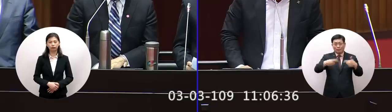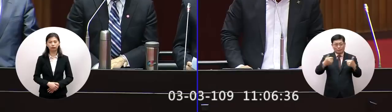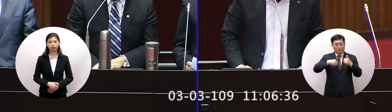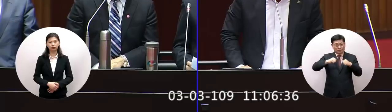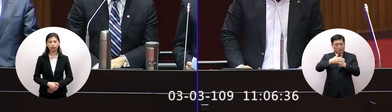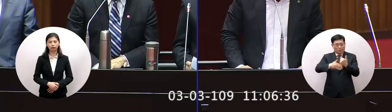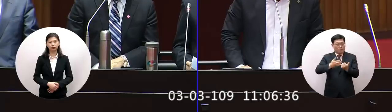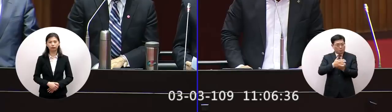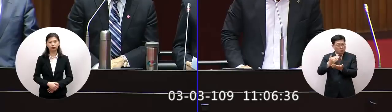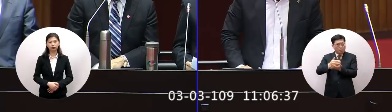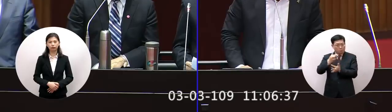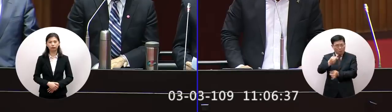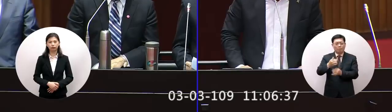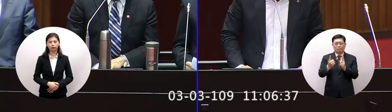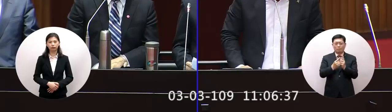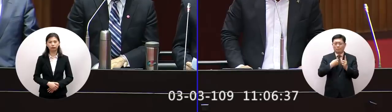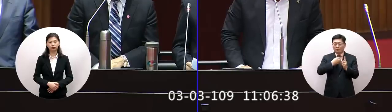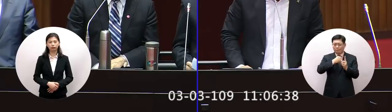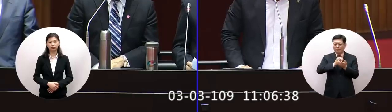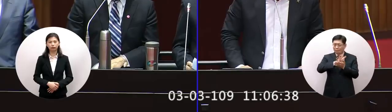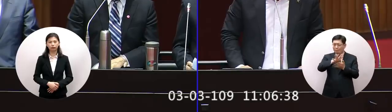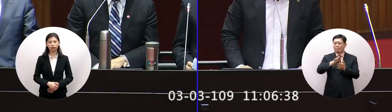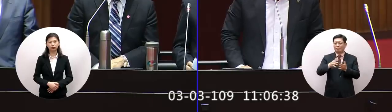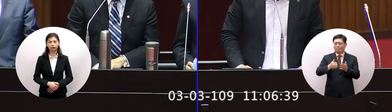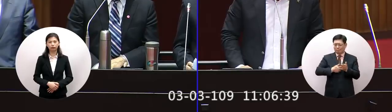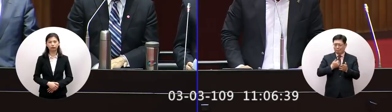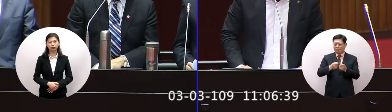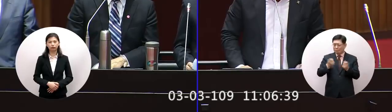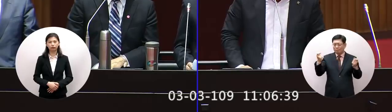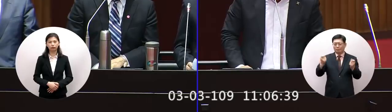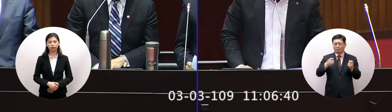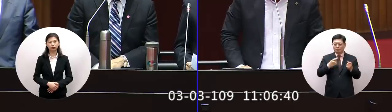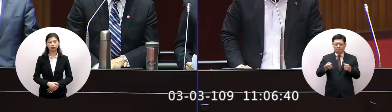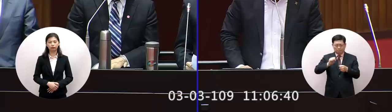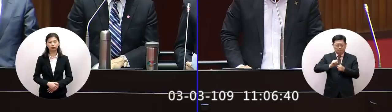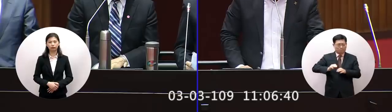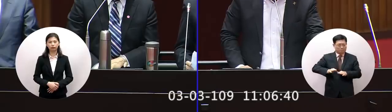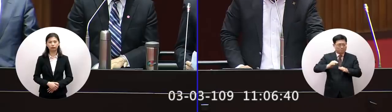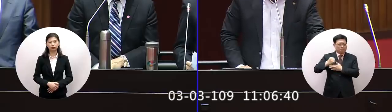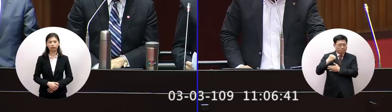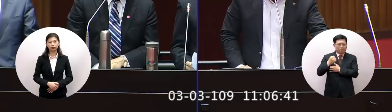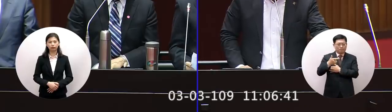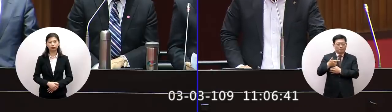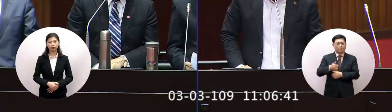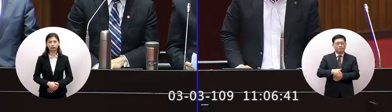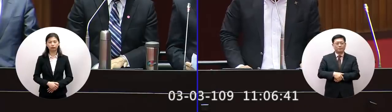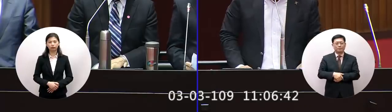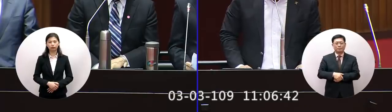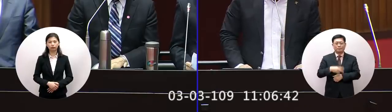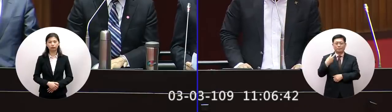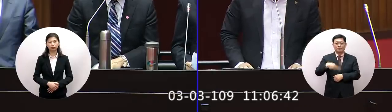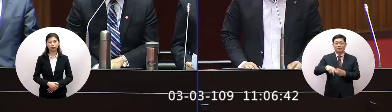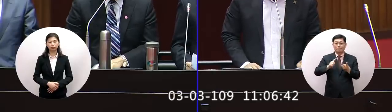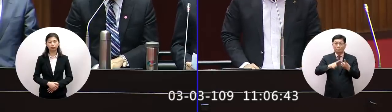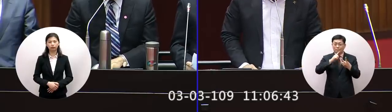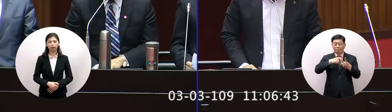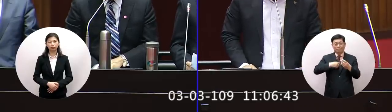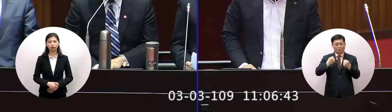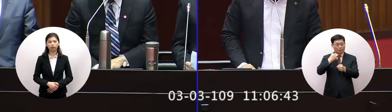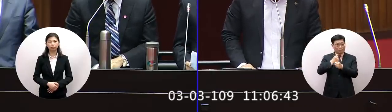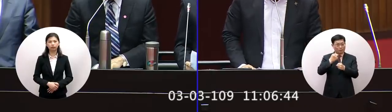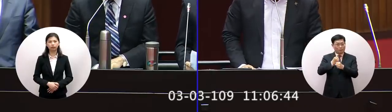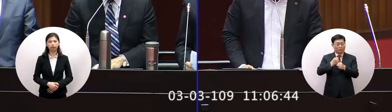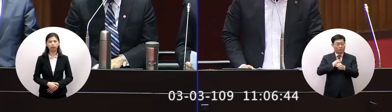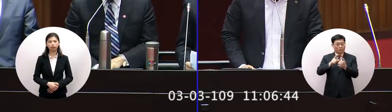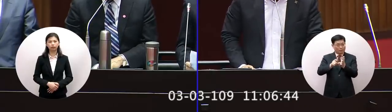保处理又好，一定是对台湾长远来讲，即个又强又好的 一个状况啦。那再来伫工作时间